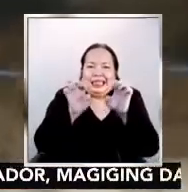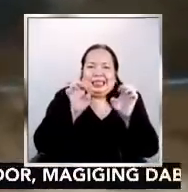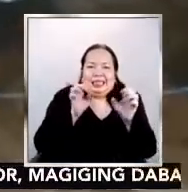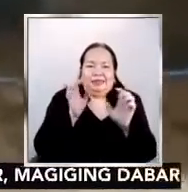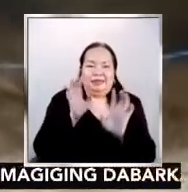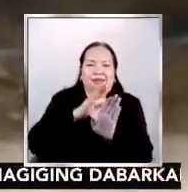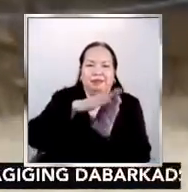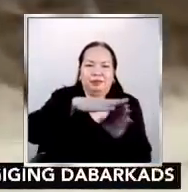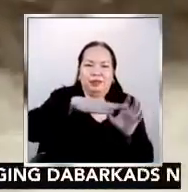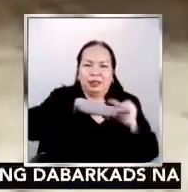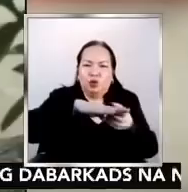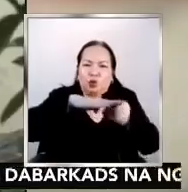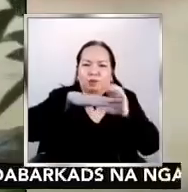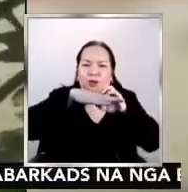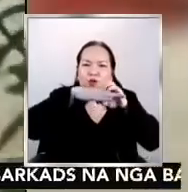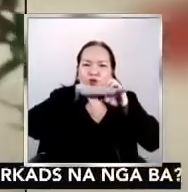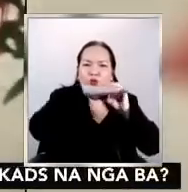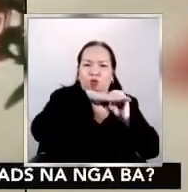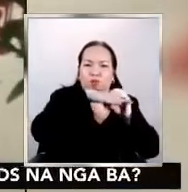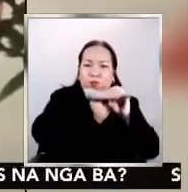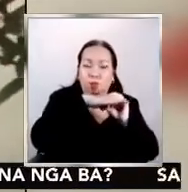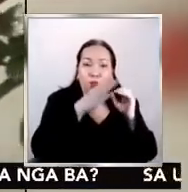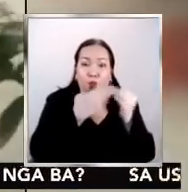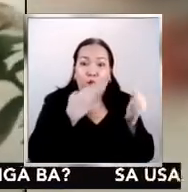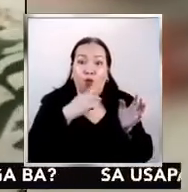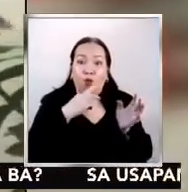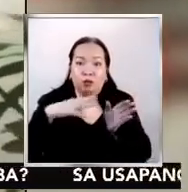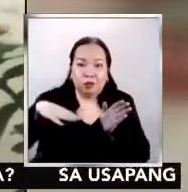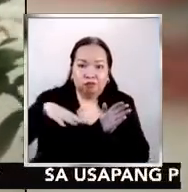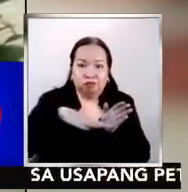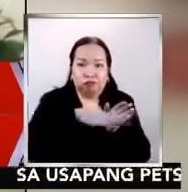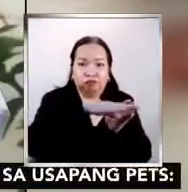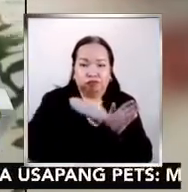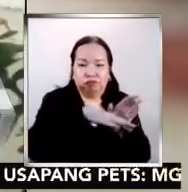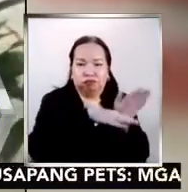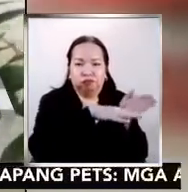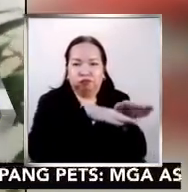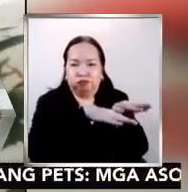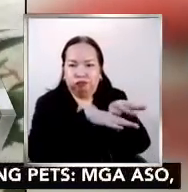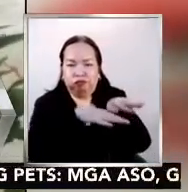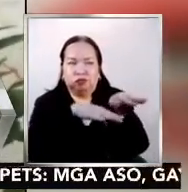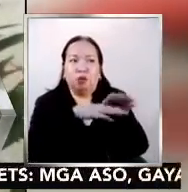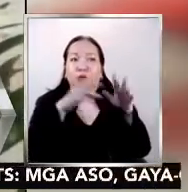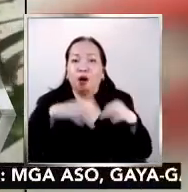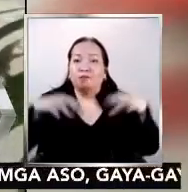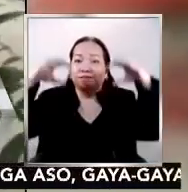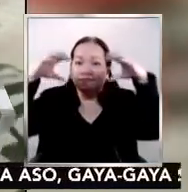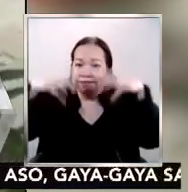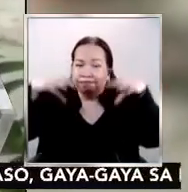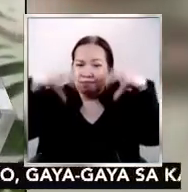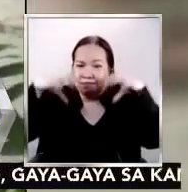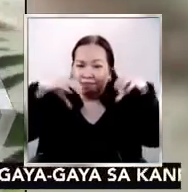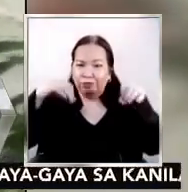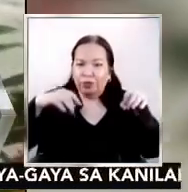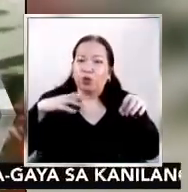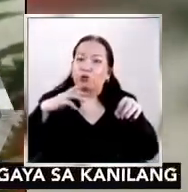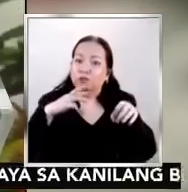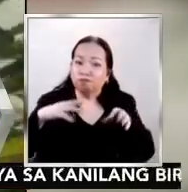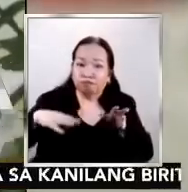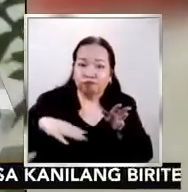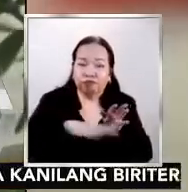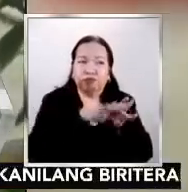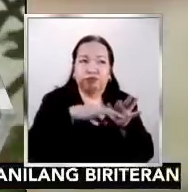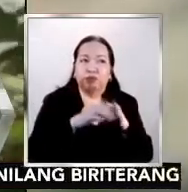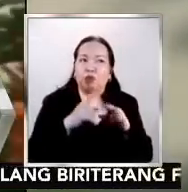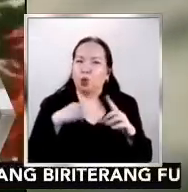halos kainin na ng tubig. Nagpahirap ang patuloy na pag-ulan. Bira! Kwento ng uploader, bandang alauna